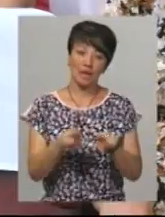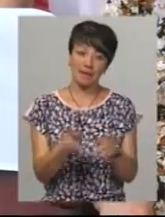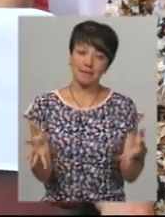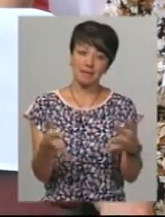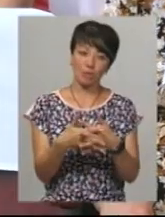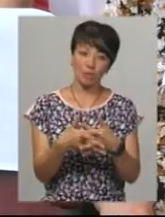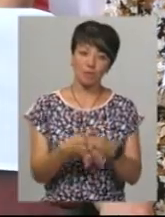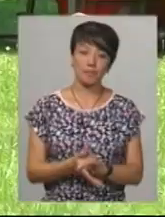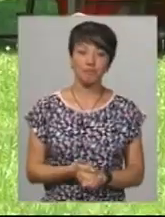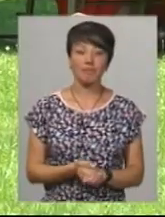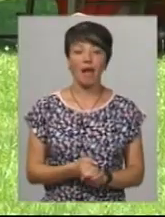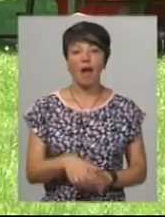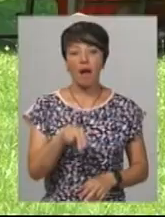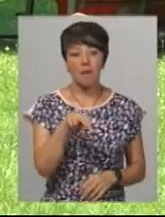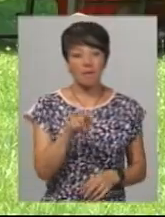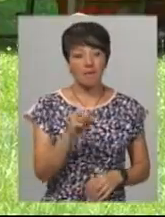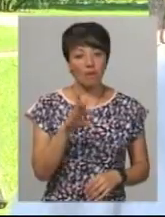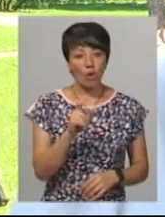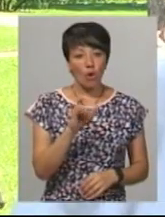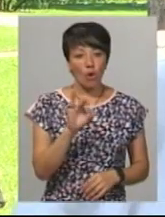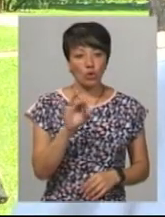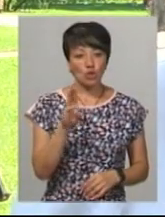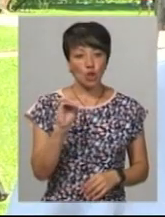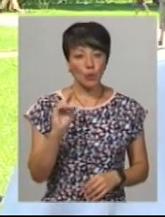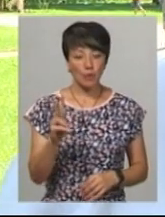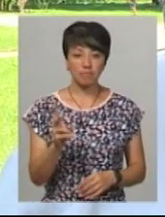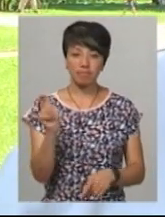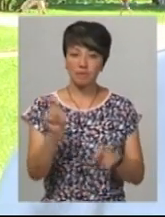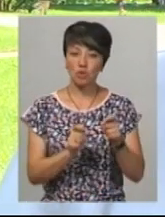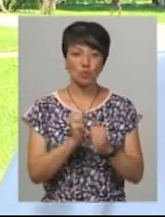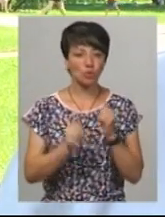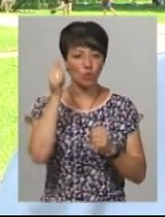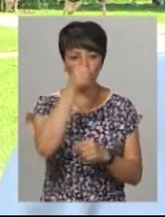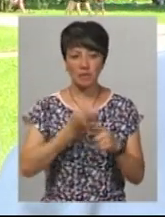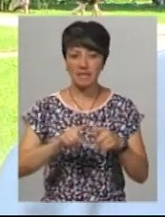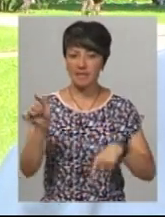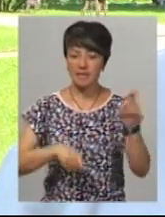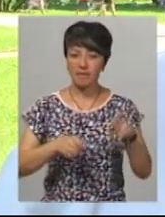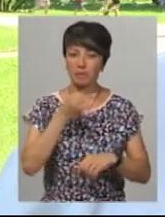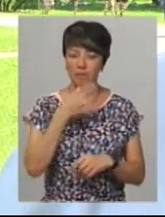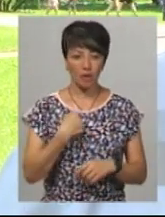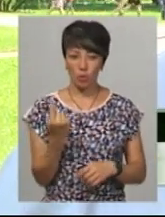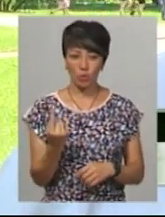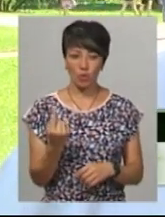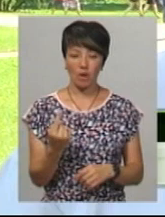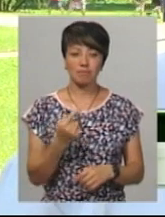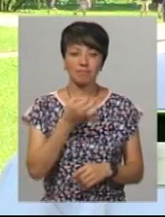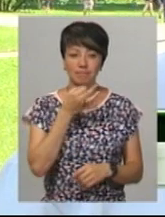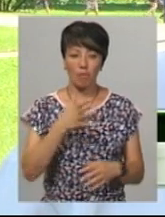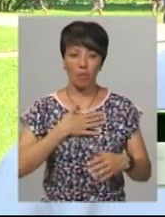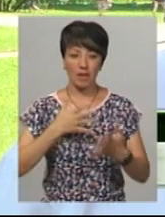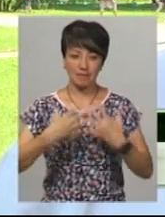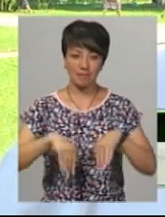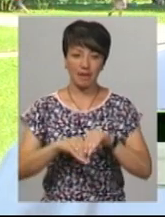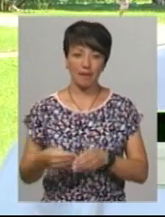симбіоз. Павло Хорошенюк приїздить на фестиваль щороку. Самчиківська імпреза завжди приваблює не тільки мене одного, а приваблює моє сімейство.